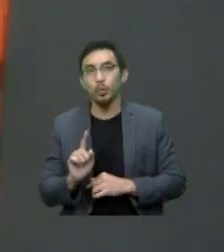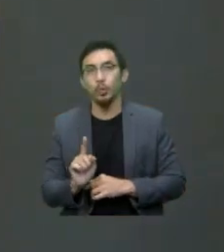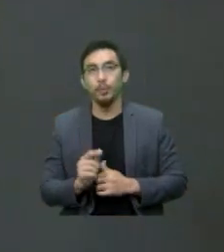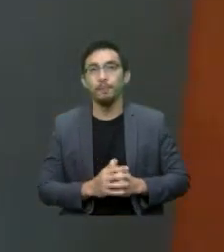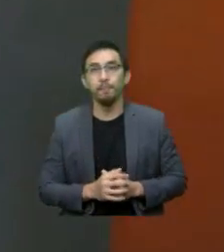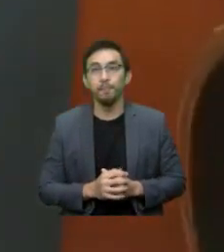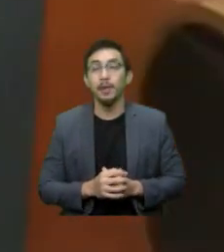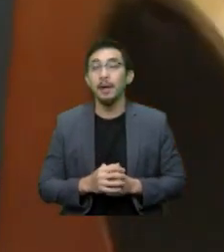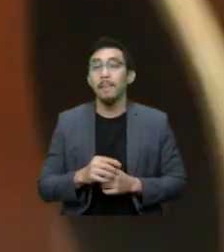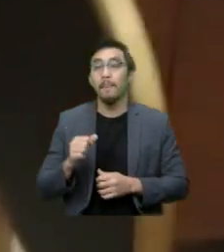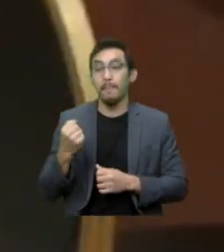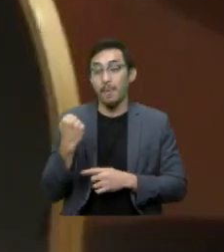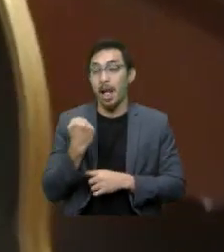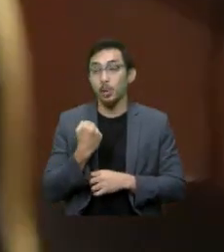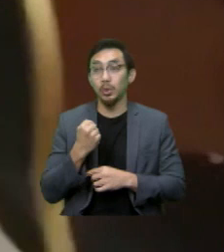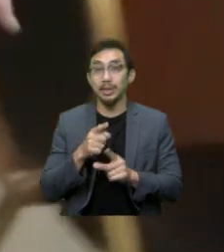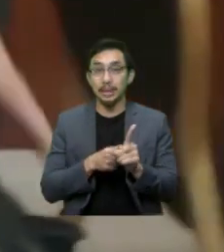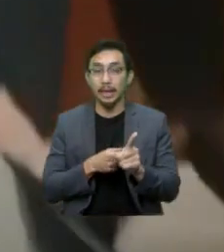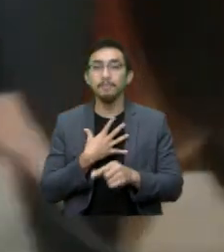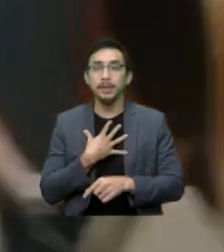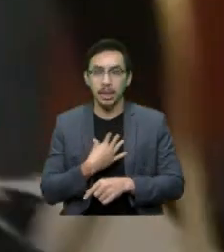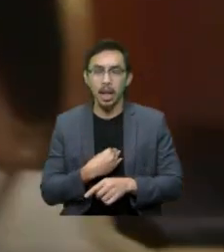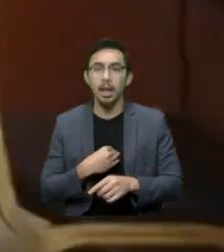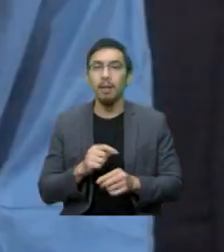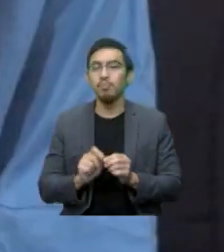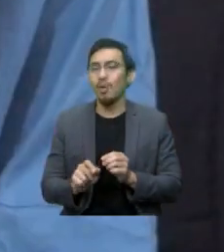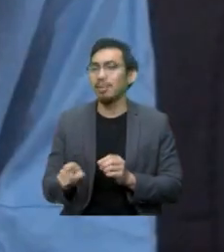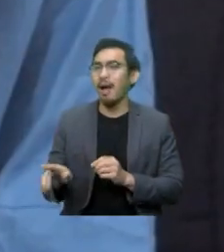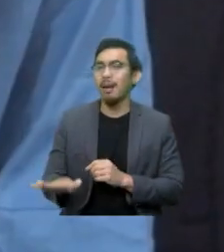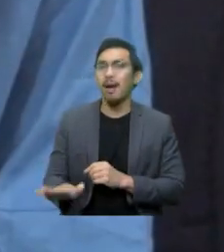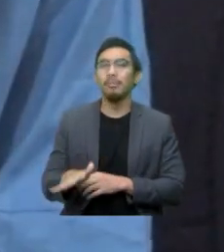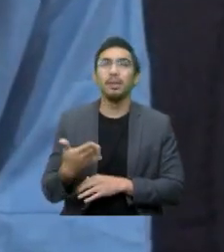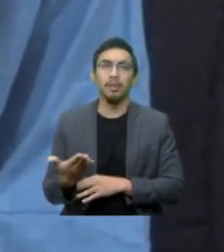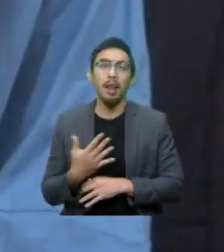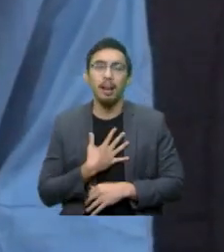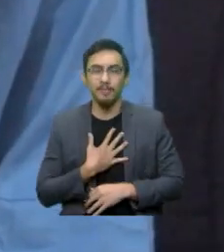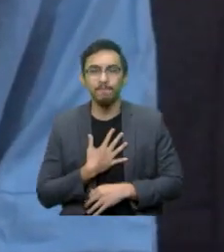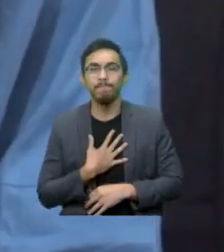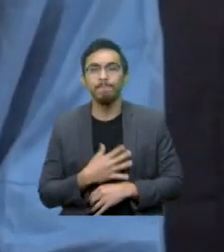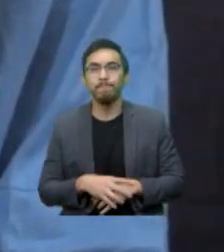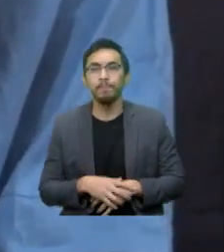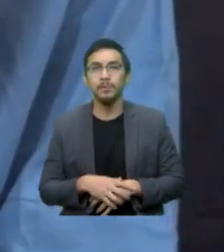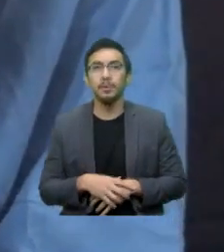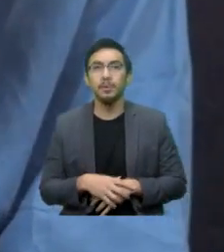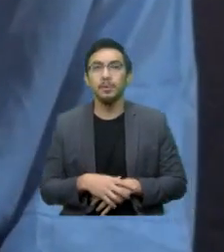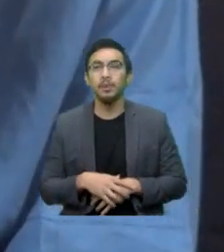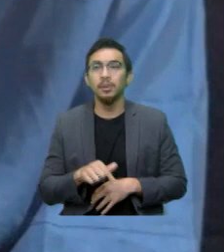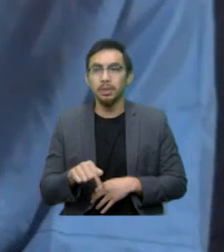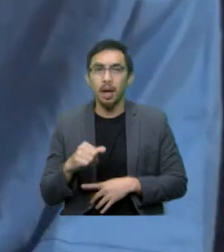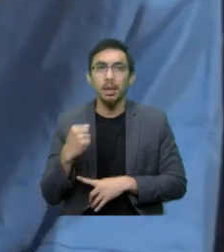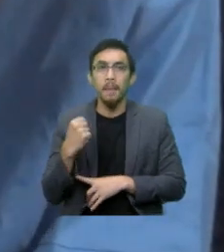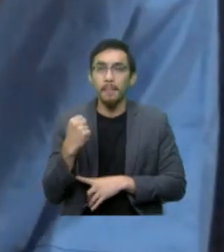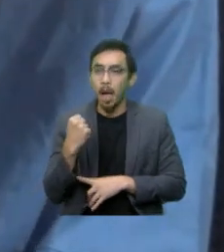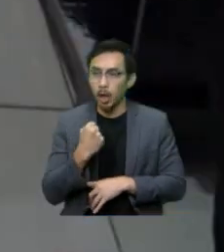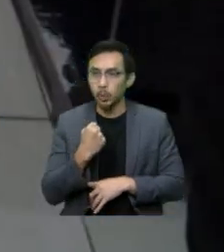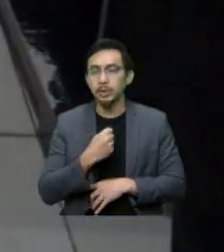Pelaku Y menyesali aksinya yang membuat anak tirinya meregang nyawa. Pelaku mengaku kesal dan cemburu karena kerap menemukan suaminya